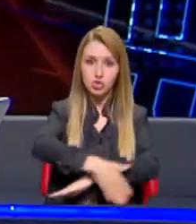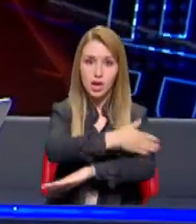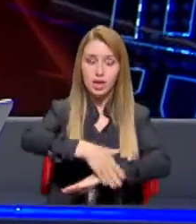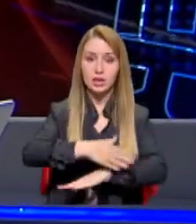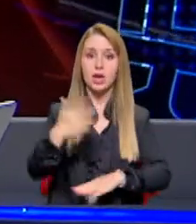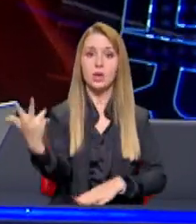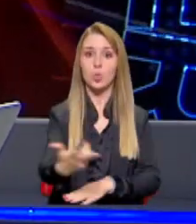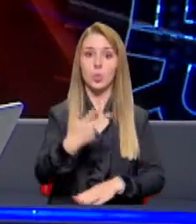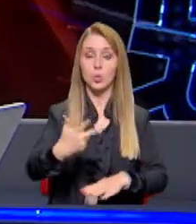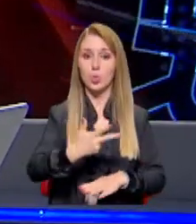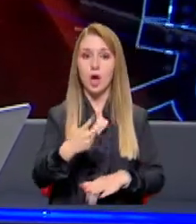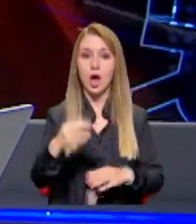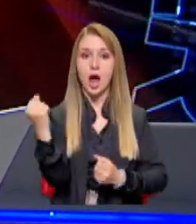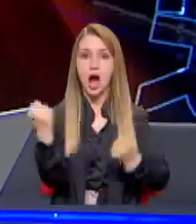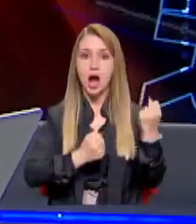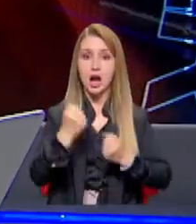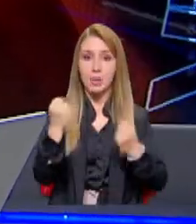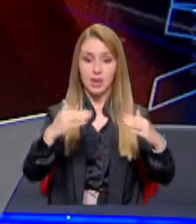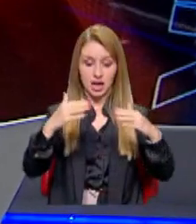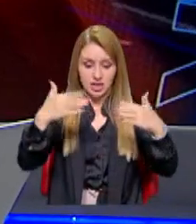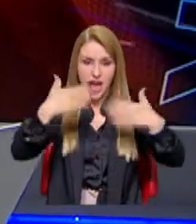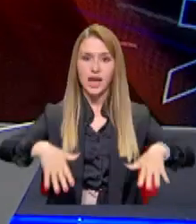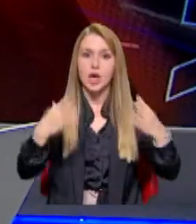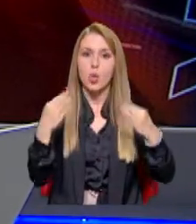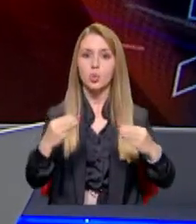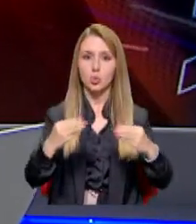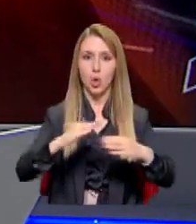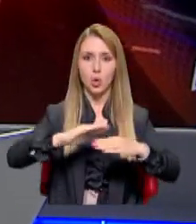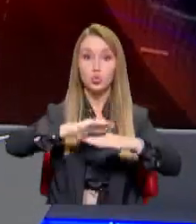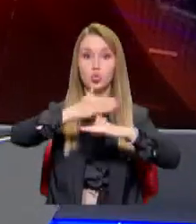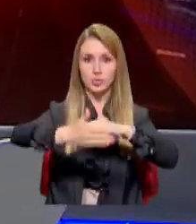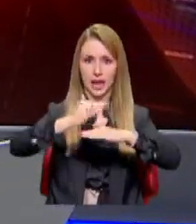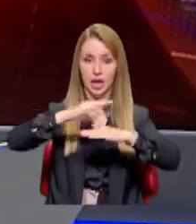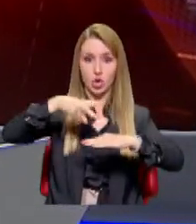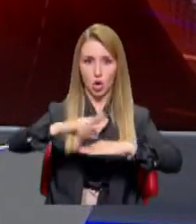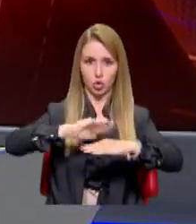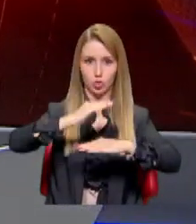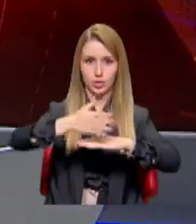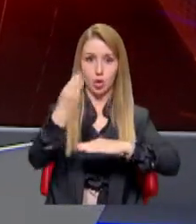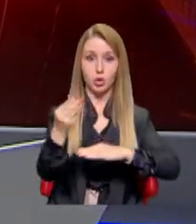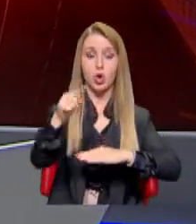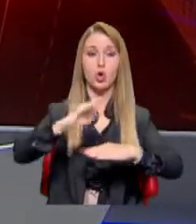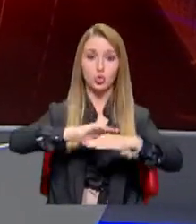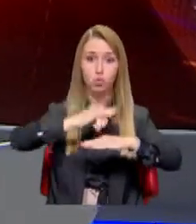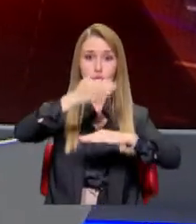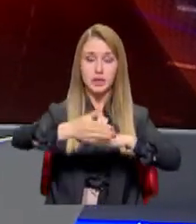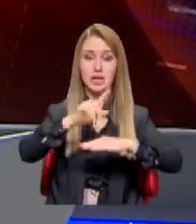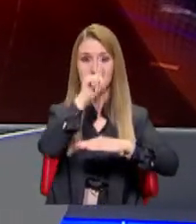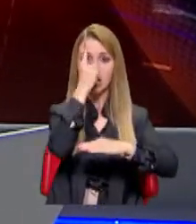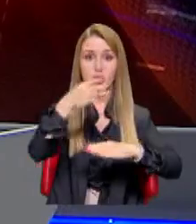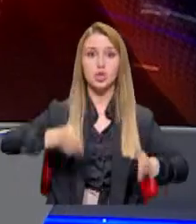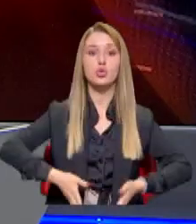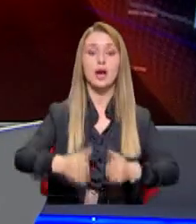hız kessin diye arabalar bariyerler yapılıyor tümsekler Yapılıyor tümsekler işte artık o tümsekleri sadece